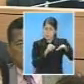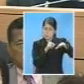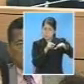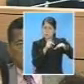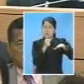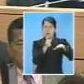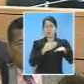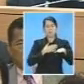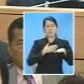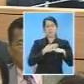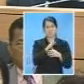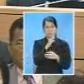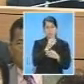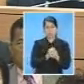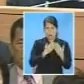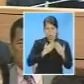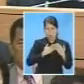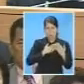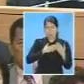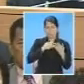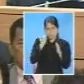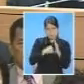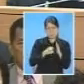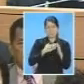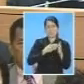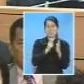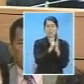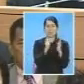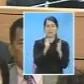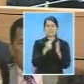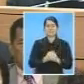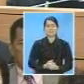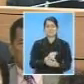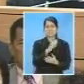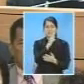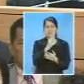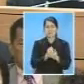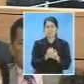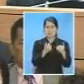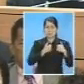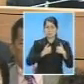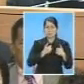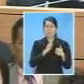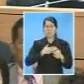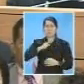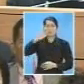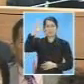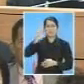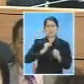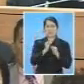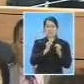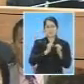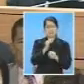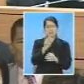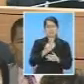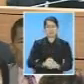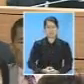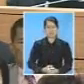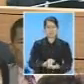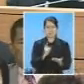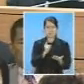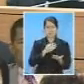ออกนะครับและอีกสิ่งนึงครับสิ่งที่ผมอยากจะฝากไว้ถ้าท่านไม่พลาดพิงผมนั้นผมก็จะไม่ลุกขึ้นมาใช้เวลาเปลืองครับสิ่งต่าง